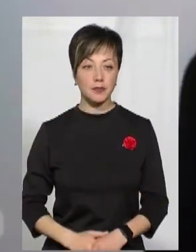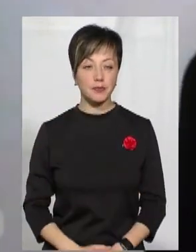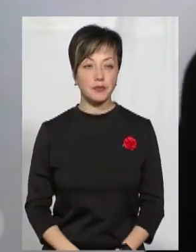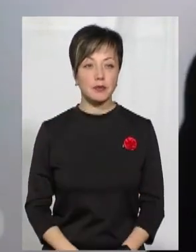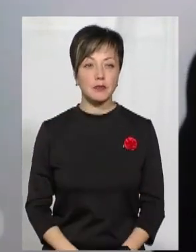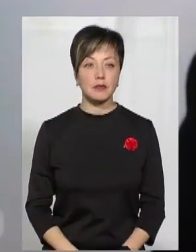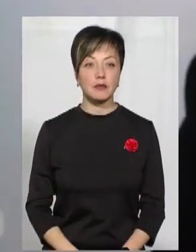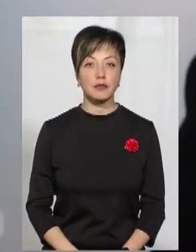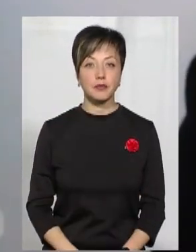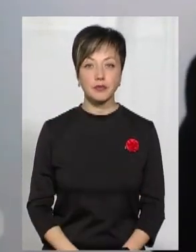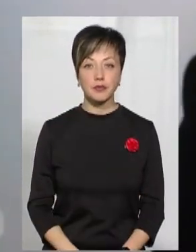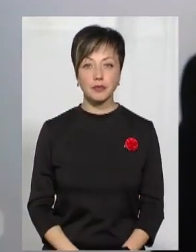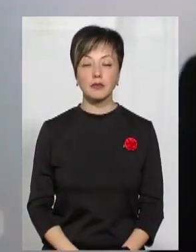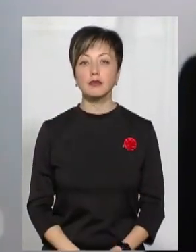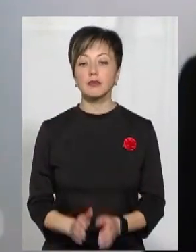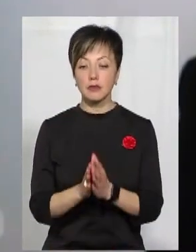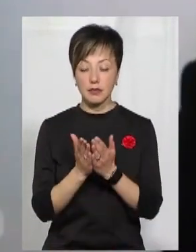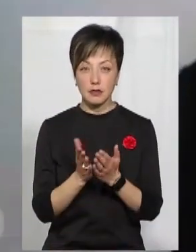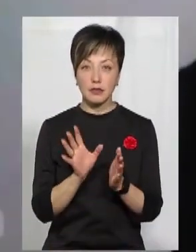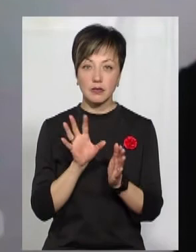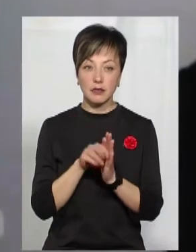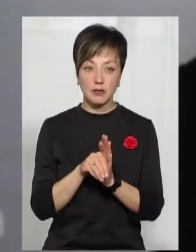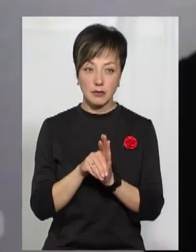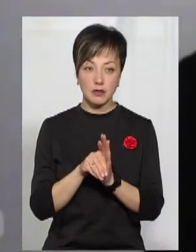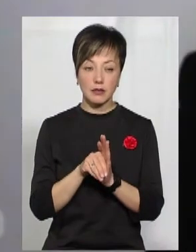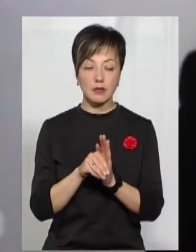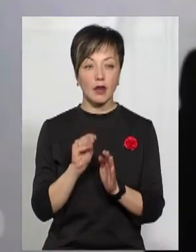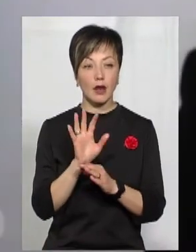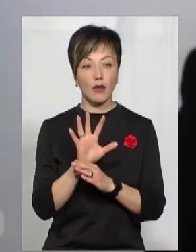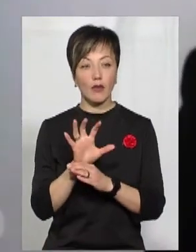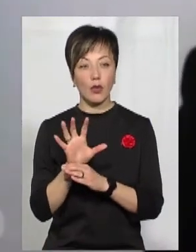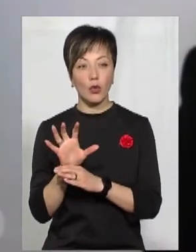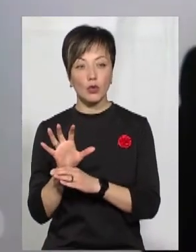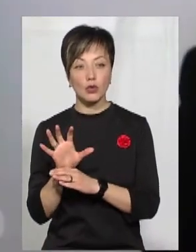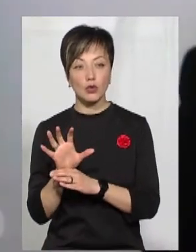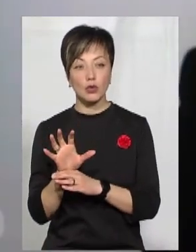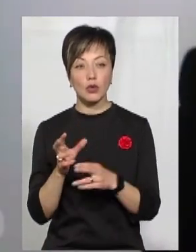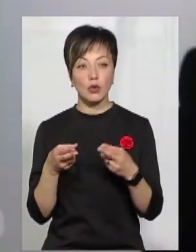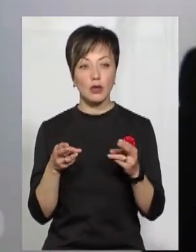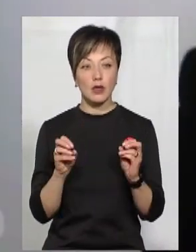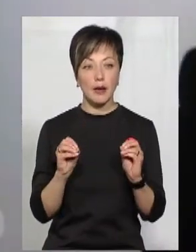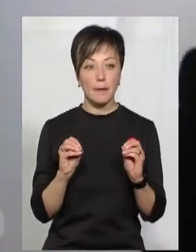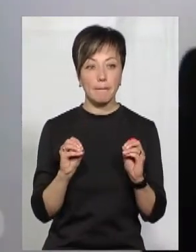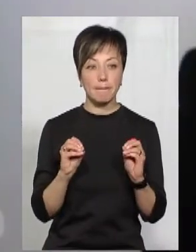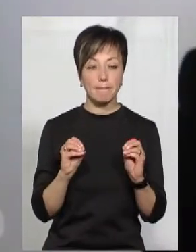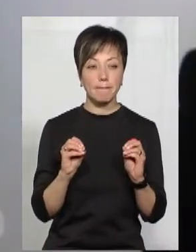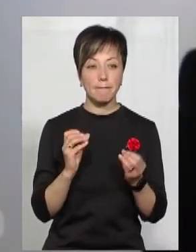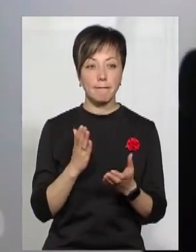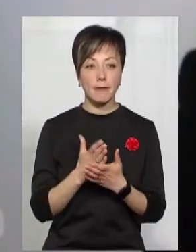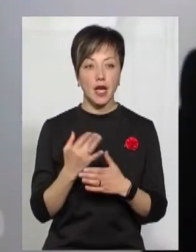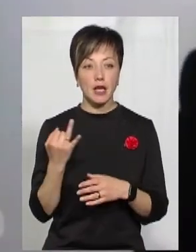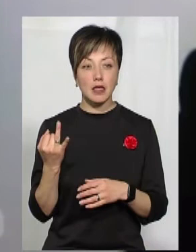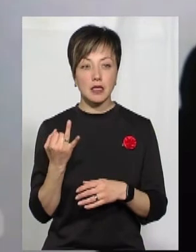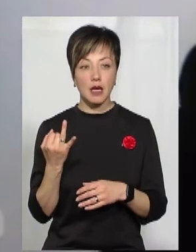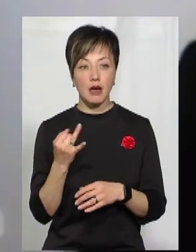Вермахту». І тут зосереджено у нас здебільшого із фото, де зображені, так би мовити, якісь цікаві